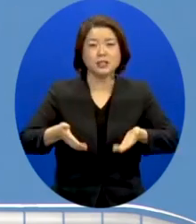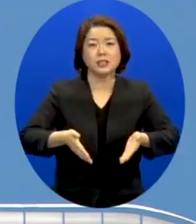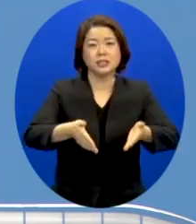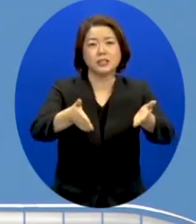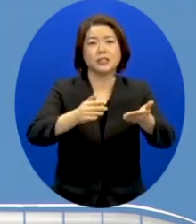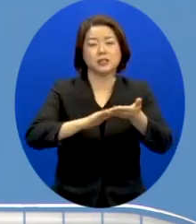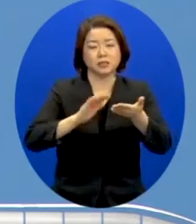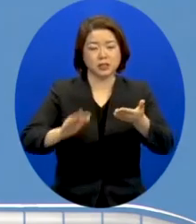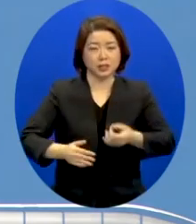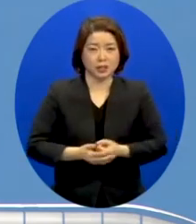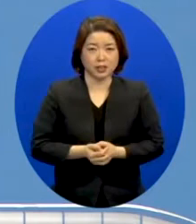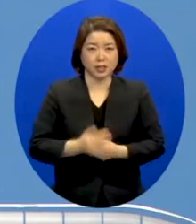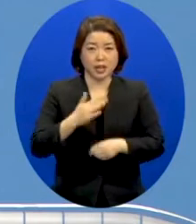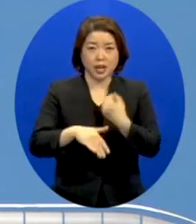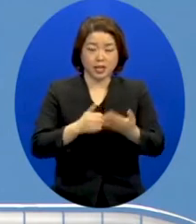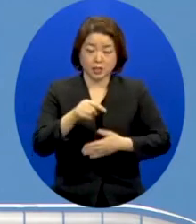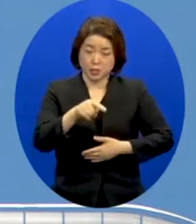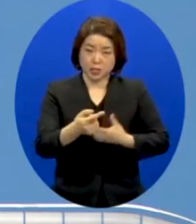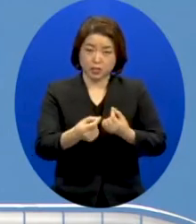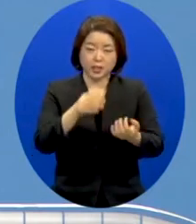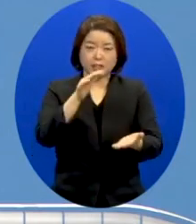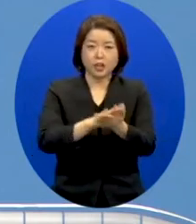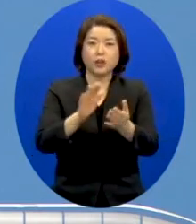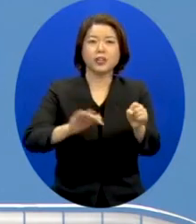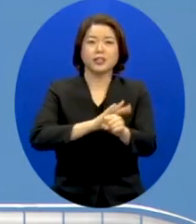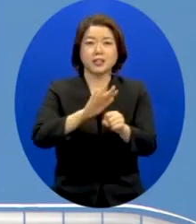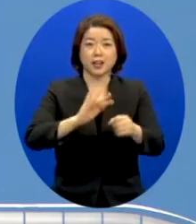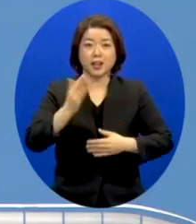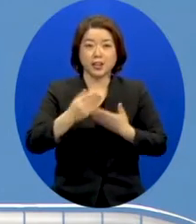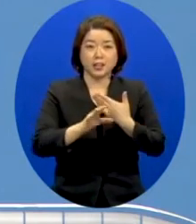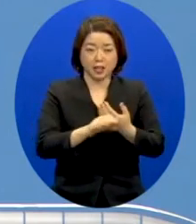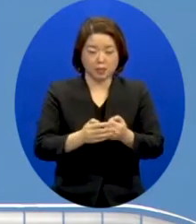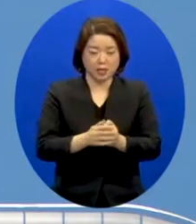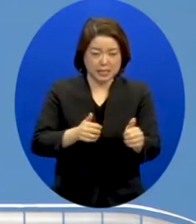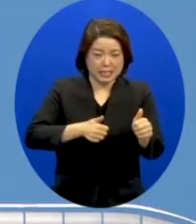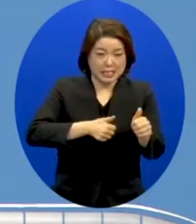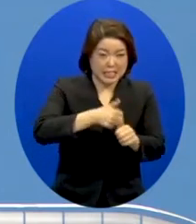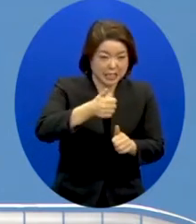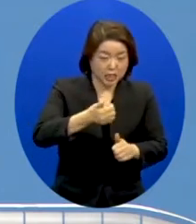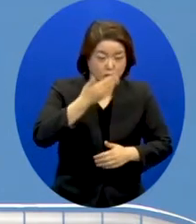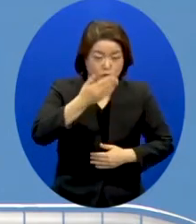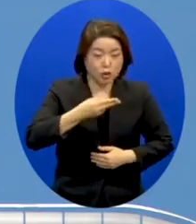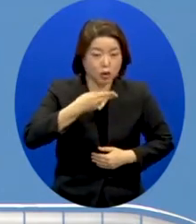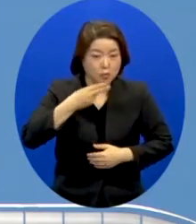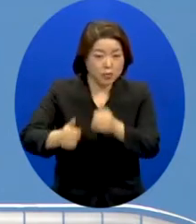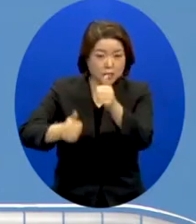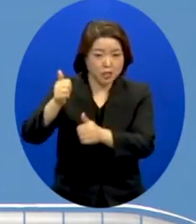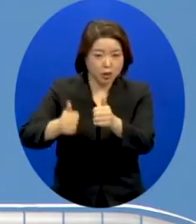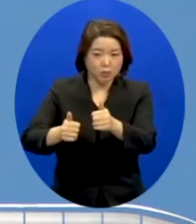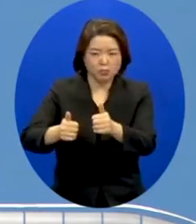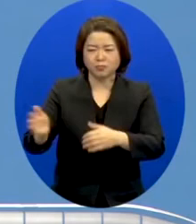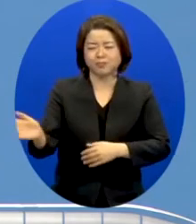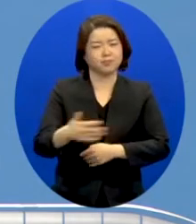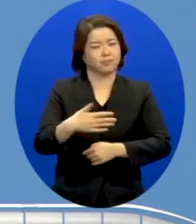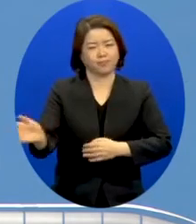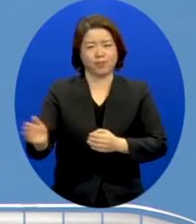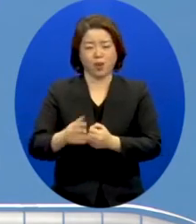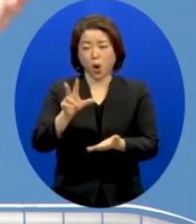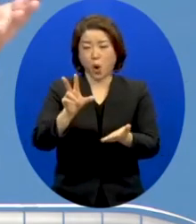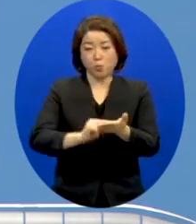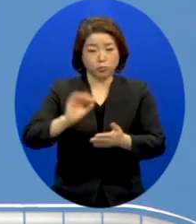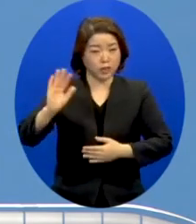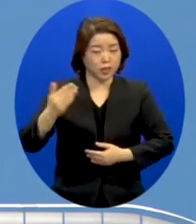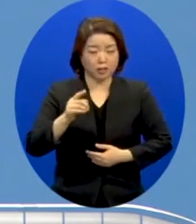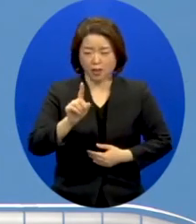하나님을 그렇게 뜨겁게 사랑하게 되면 이길 수 없는 시험 없어요 문제가 될 것들이